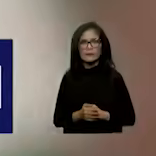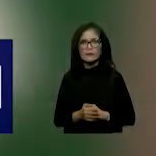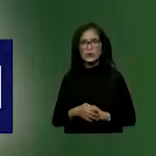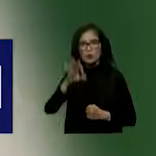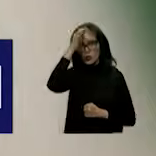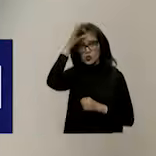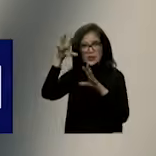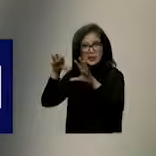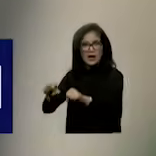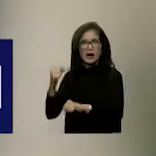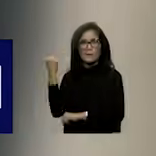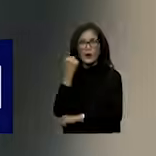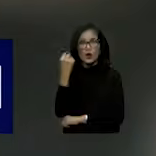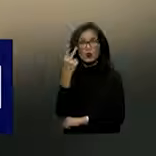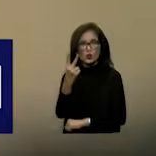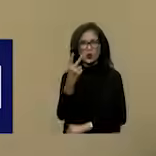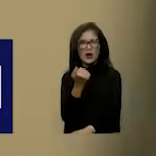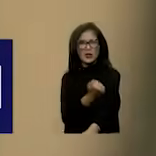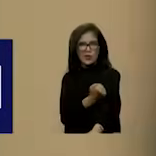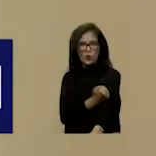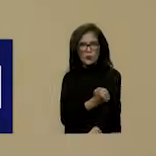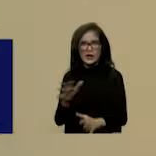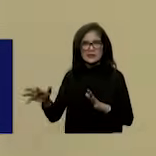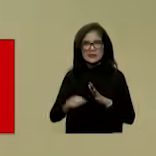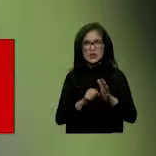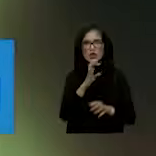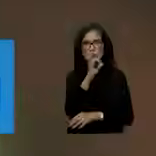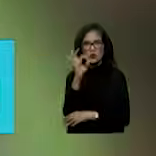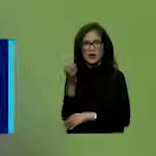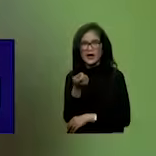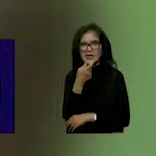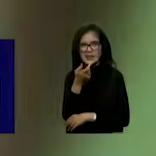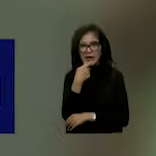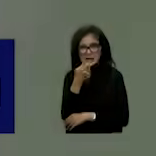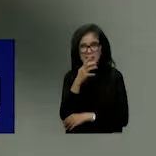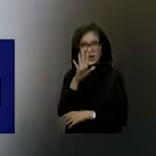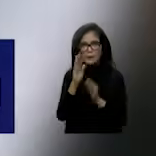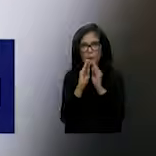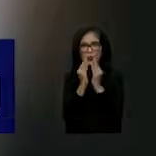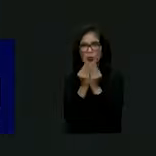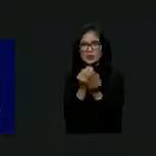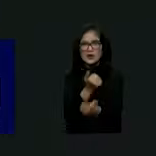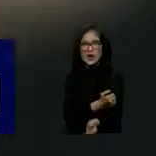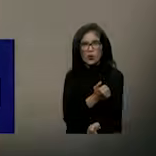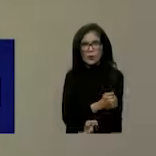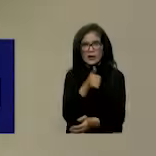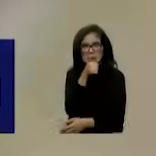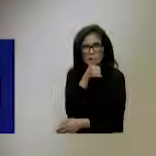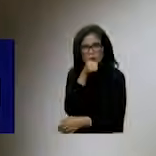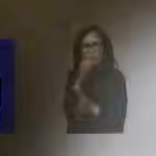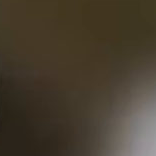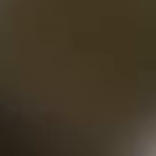Polisi menangkap 2 pelaku narkoba dan menyita puluhan ribu pil ekstasi dan 5 bungkus narkoba jenis sabu seberat total 5